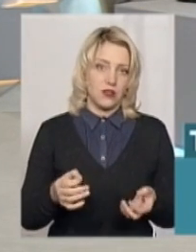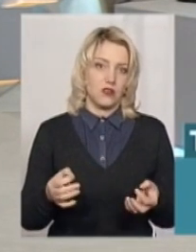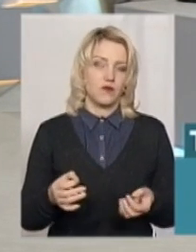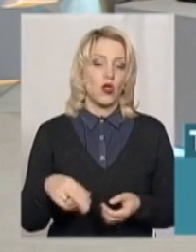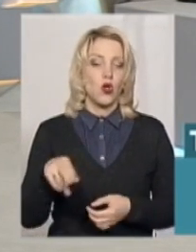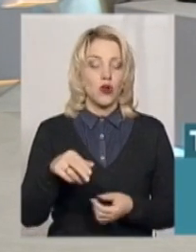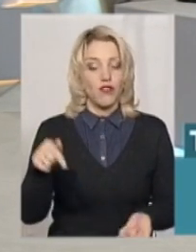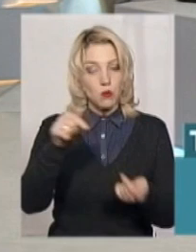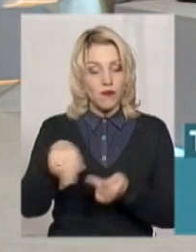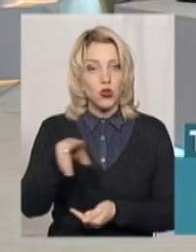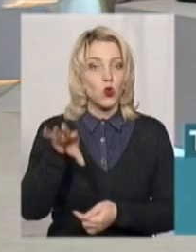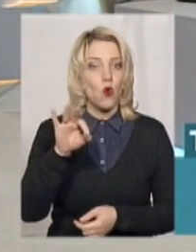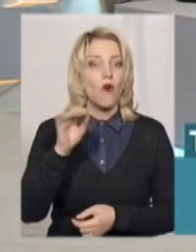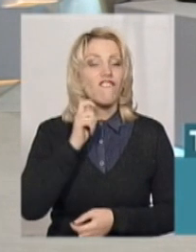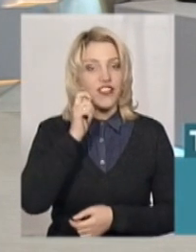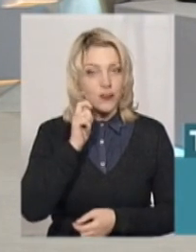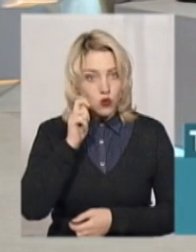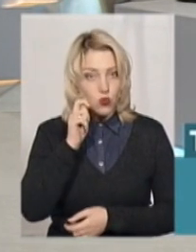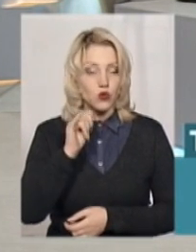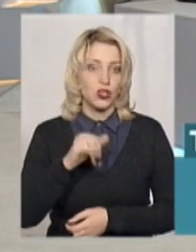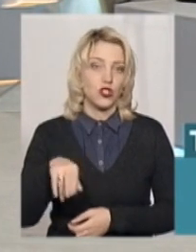до віку і до